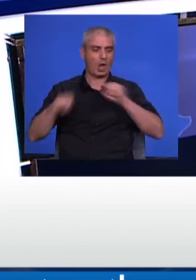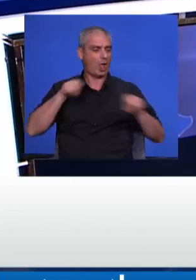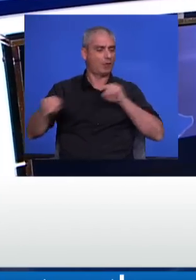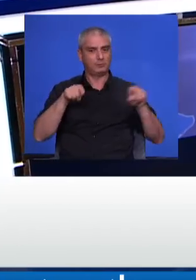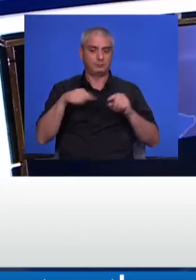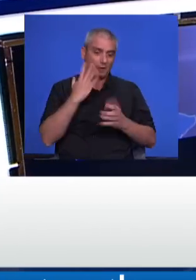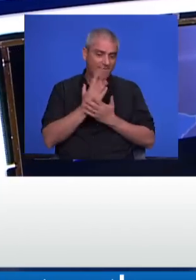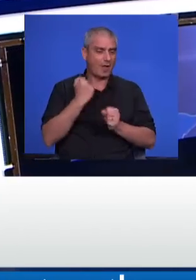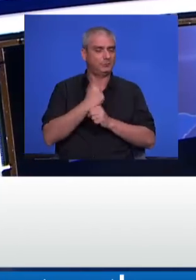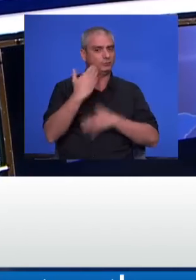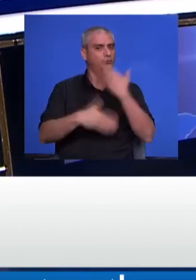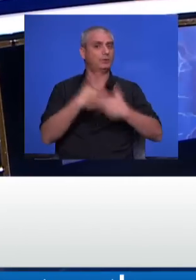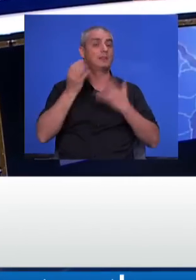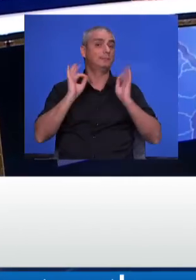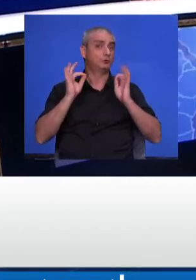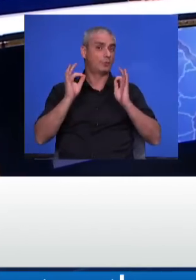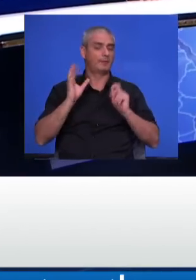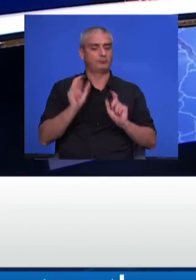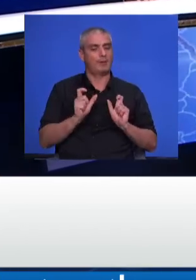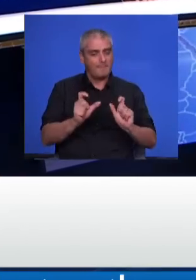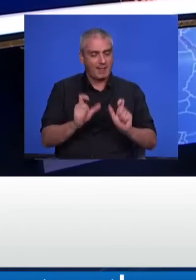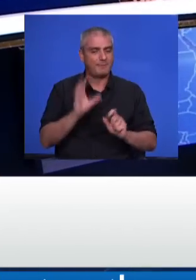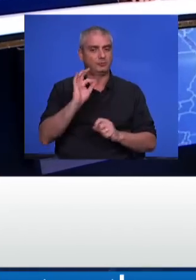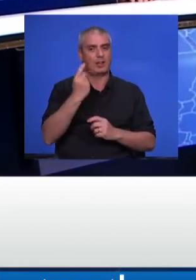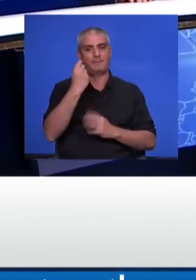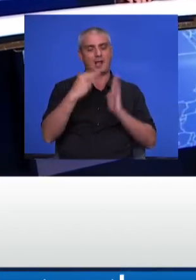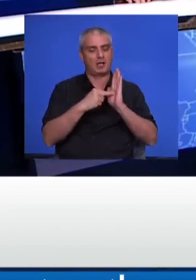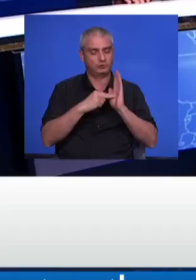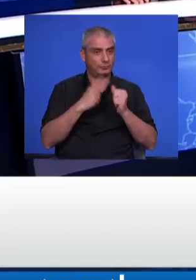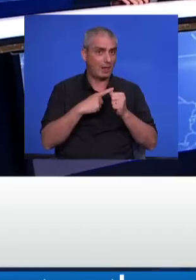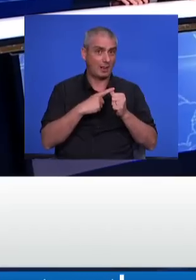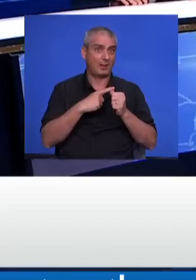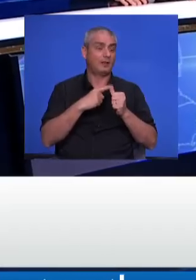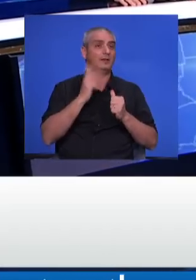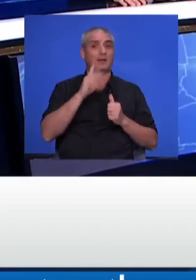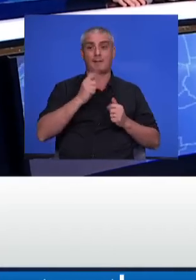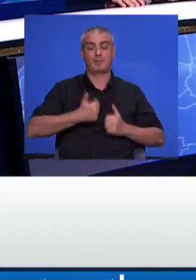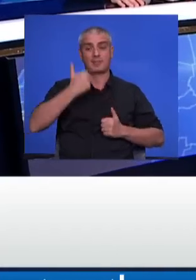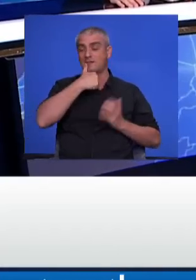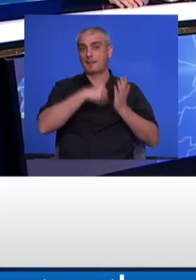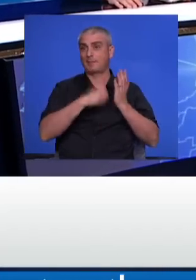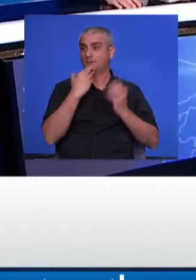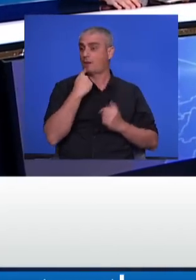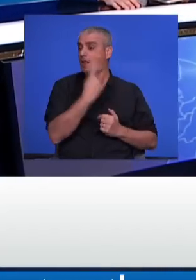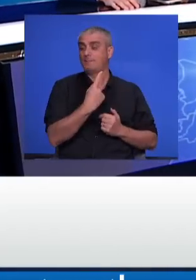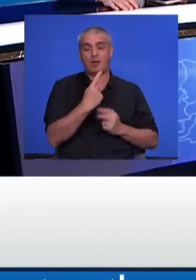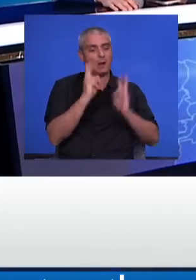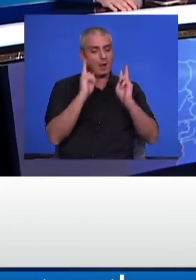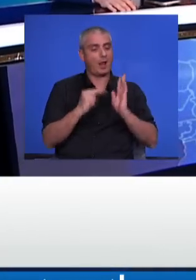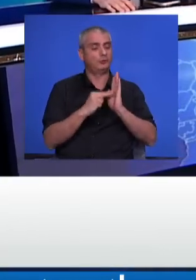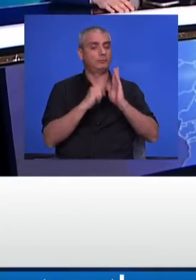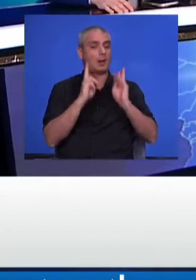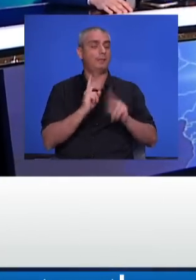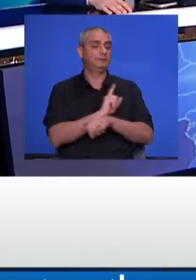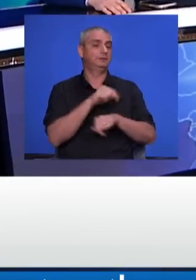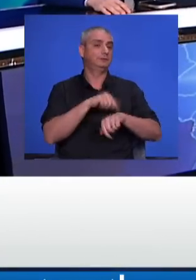שעשו צעדים מסוימים של בלימה של מחירי החשמל. למשל, גם נגיד בנק ישראל בא ואמר להקפיא את החשמל לפרק זמן